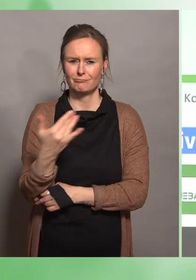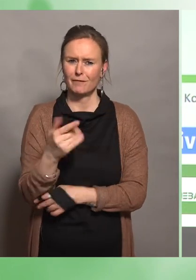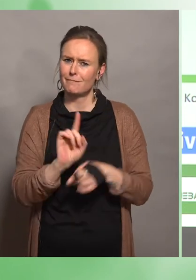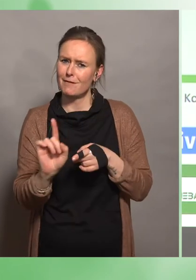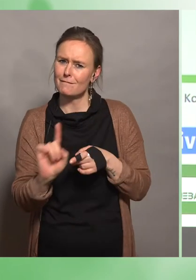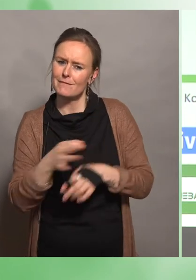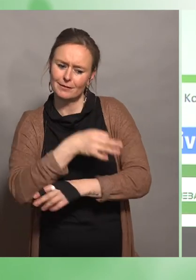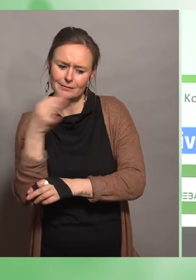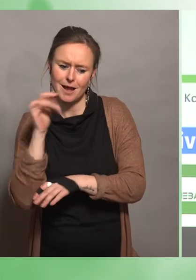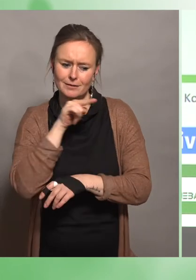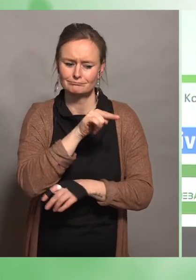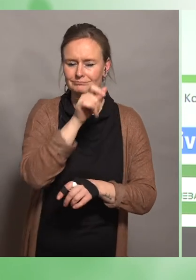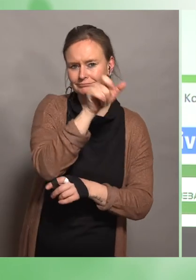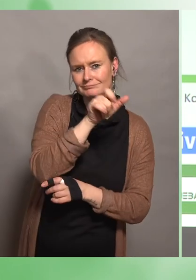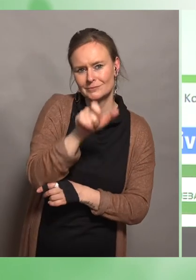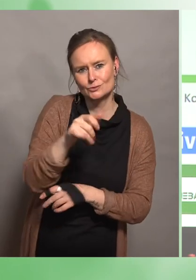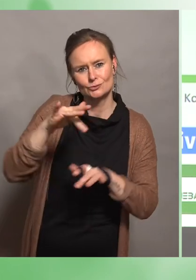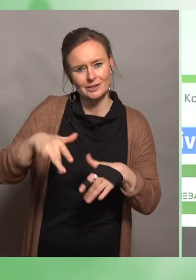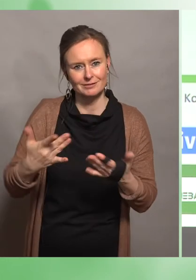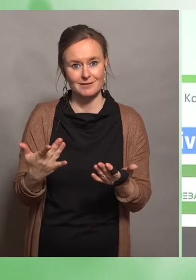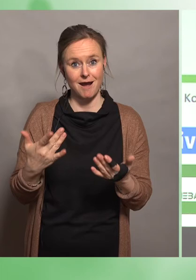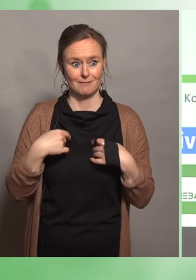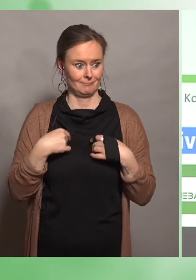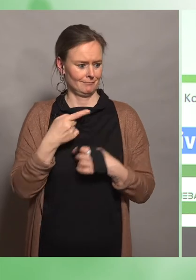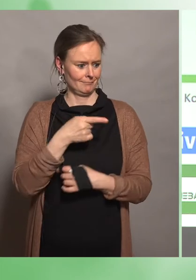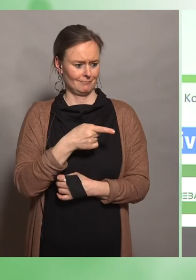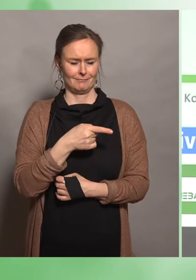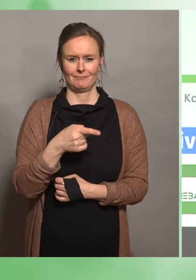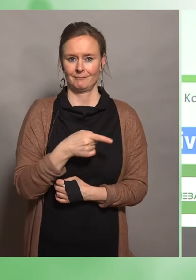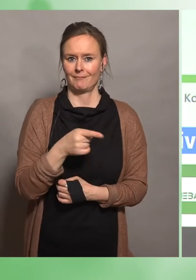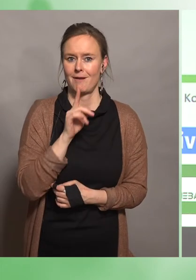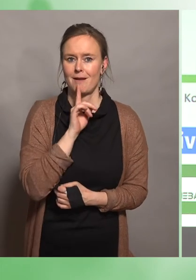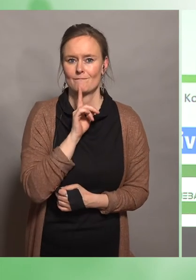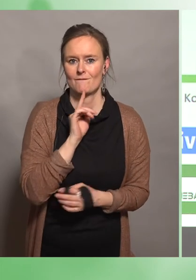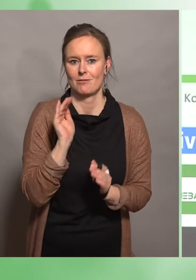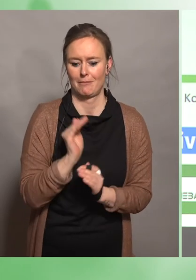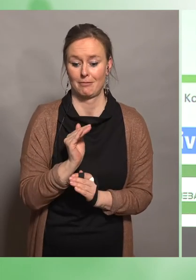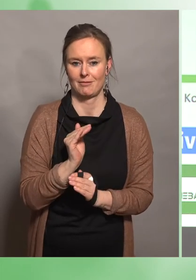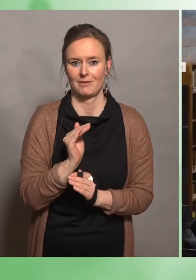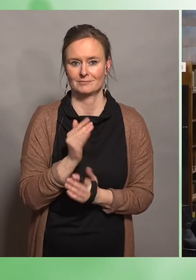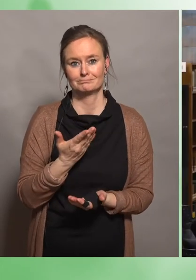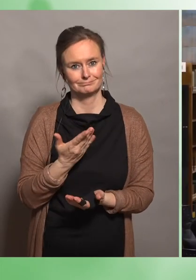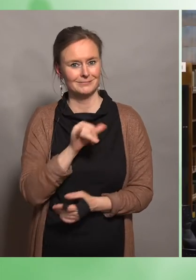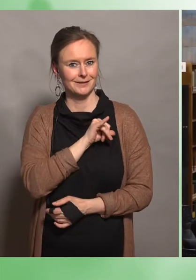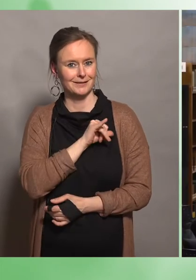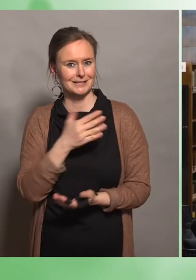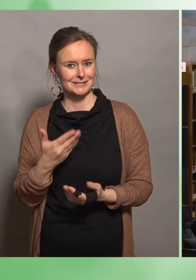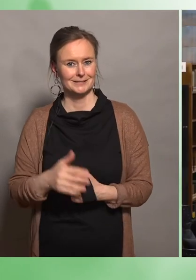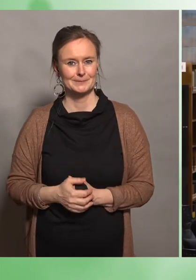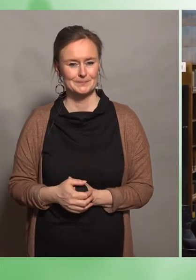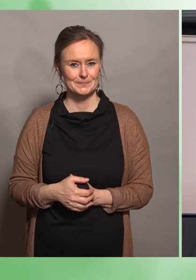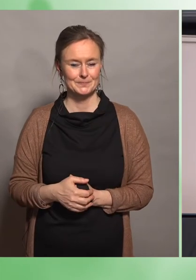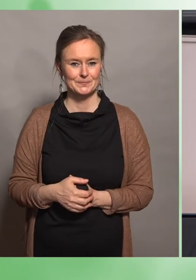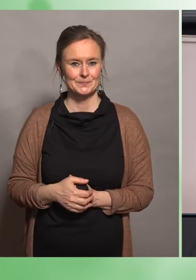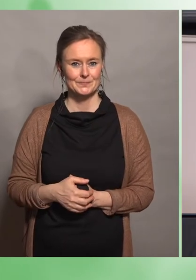diese Mitarbeiter haben. Und ja, hurra, es stellt sich heraus, die haben wir wirklich am wenigsten. Ja, interessant. Herr Buhl, Sie